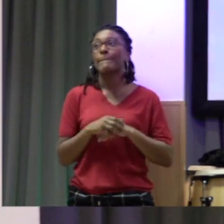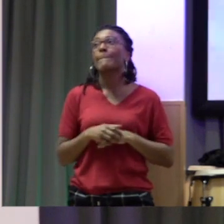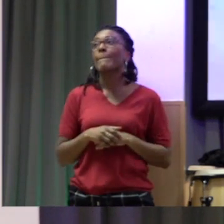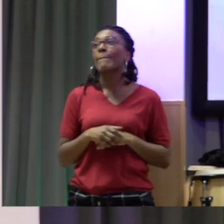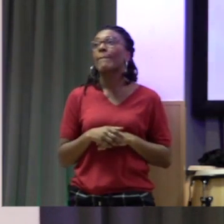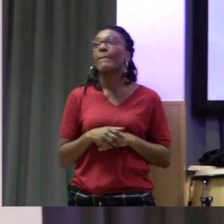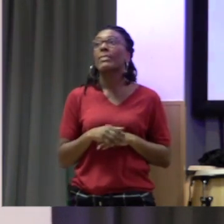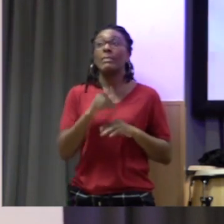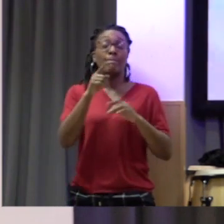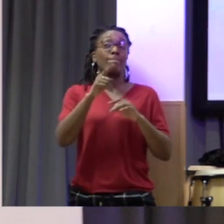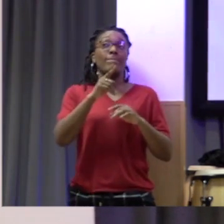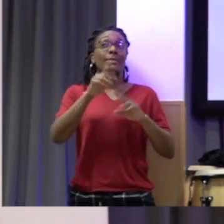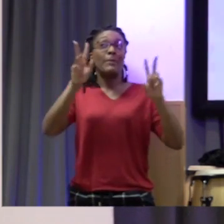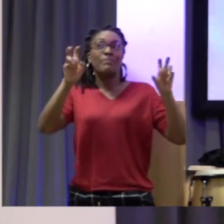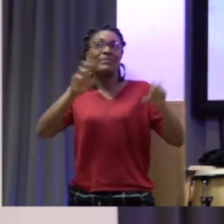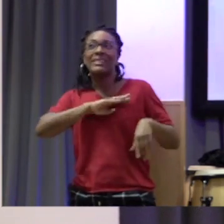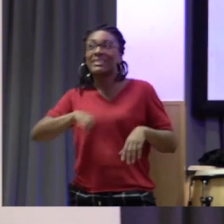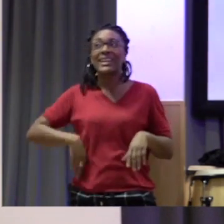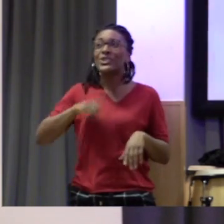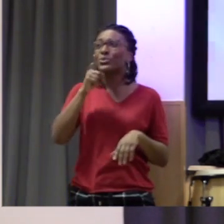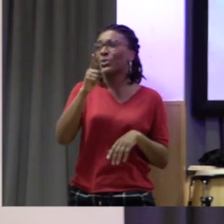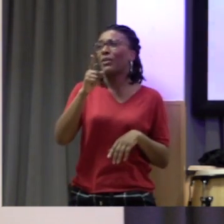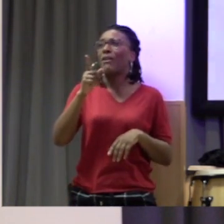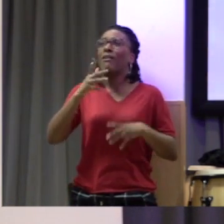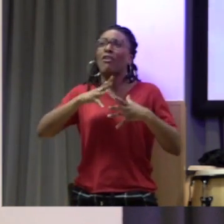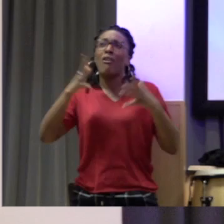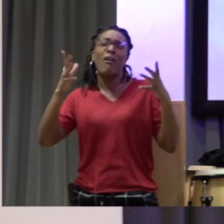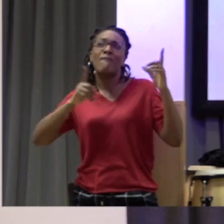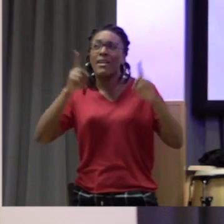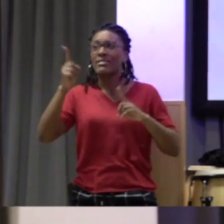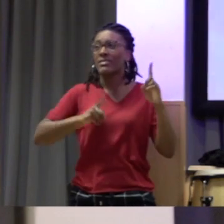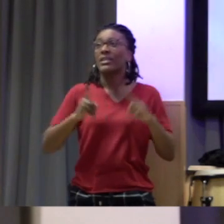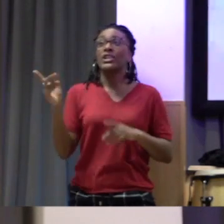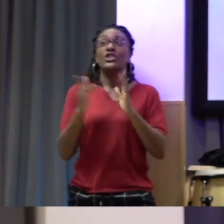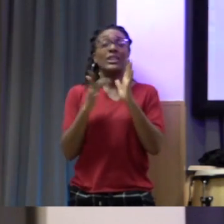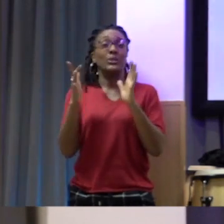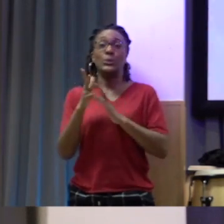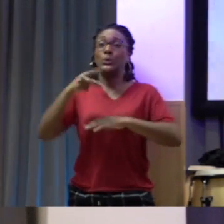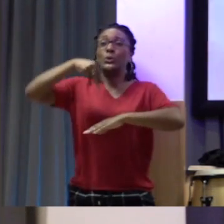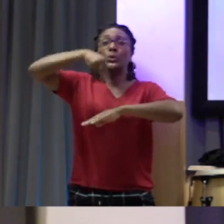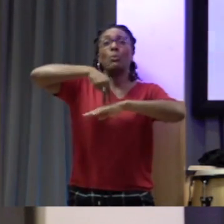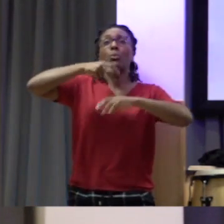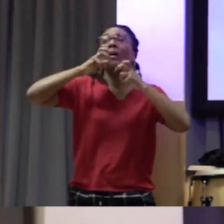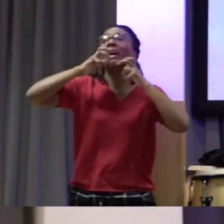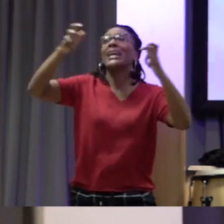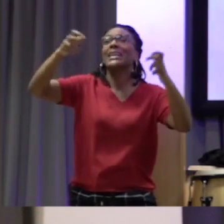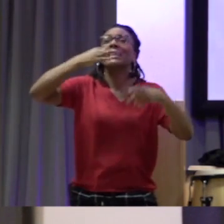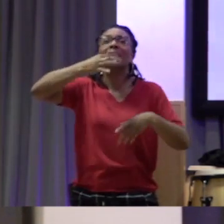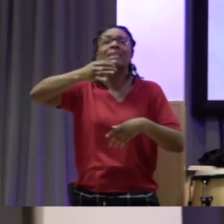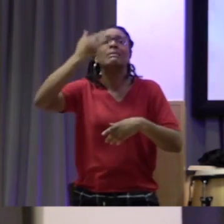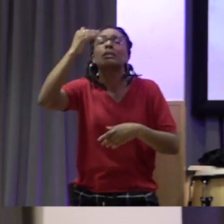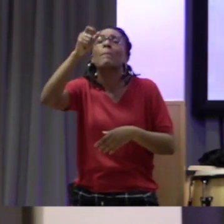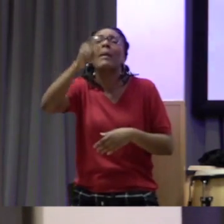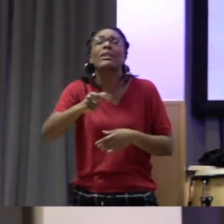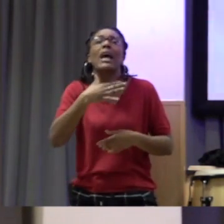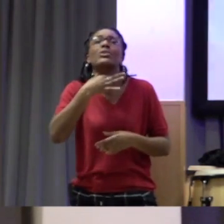dernier jour, le grand festin de la fête, Jésus se tenant debout s'écria, « Si quelqu'un a soif, qu'il